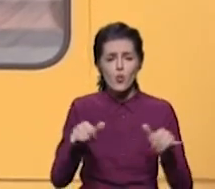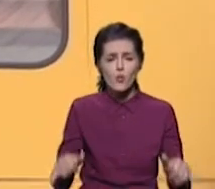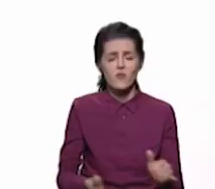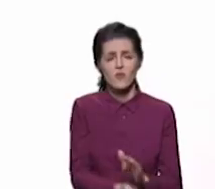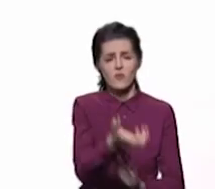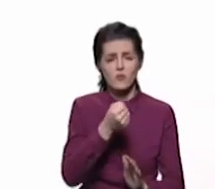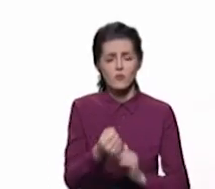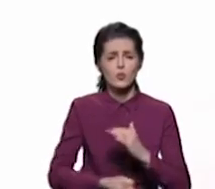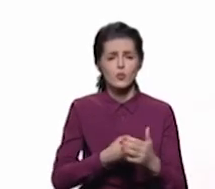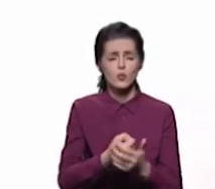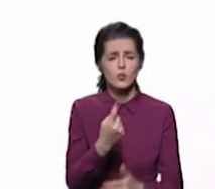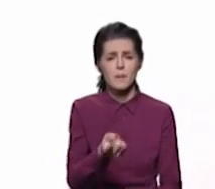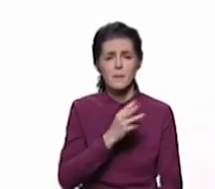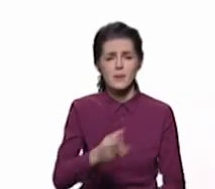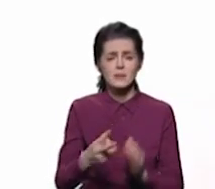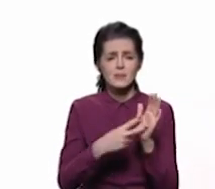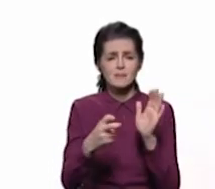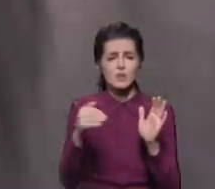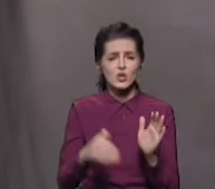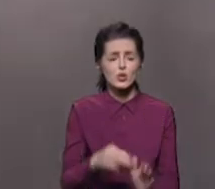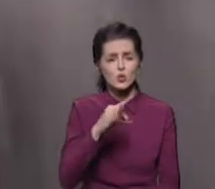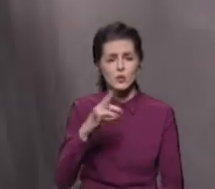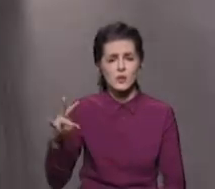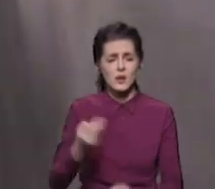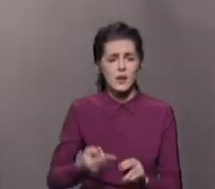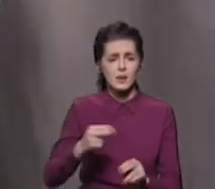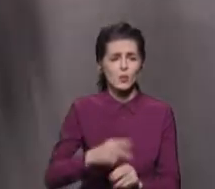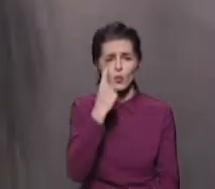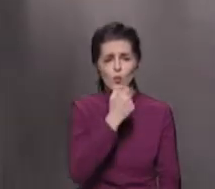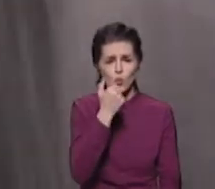видобуток до 1 мільйона 700 тисяч тонн тільки цьогоріч.